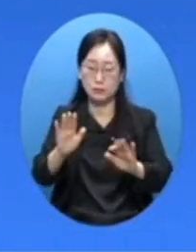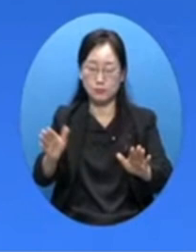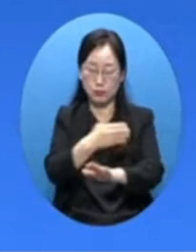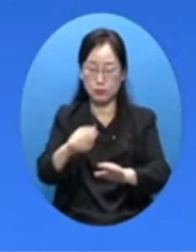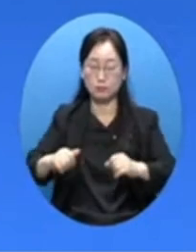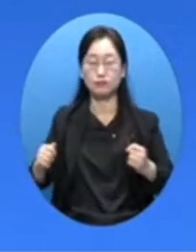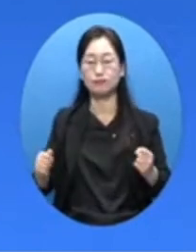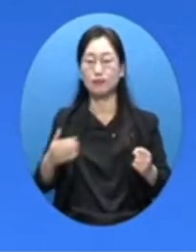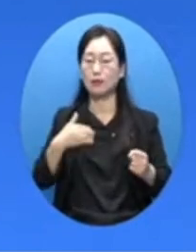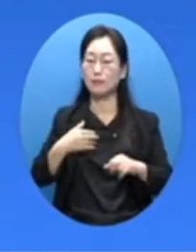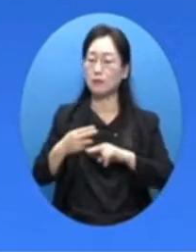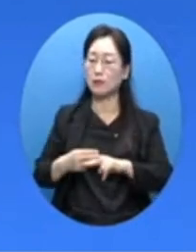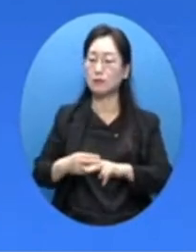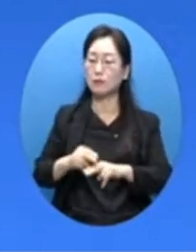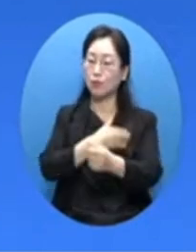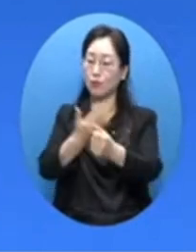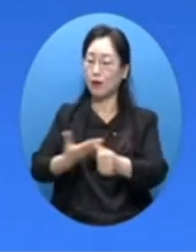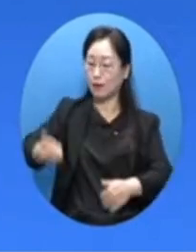나는 다스리는 축복을 받았다.